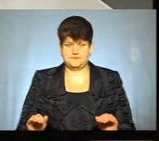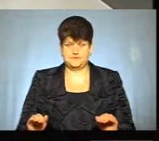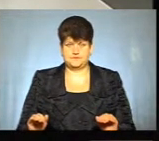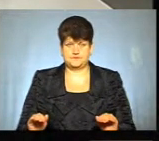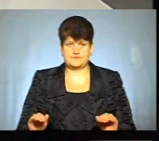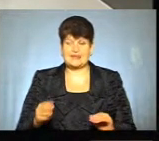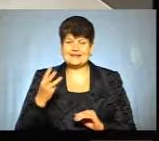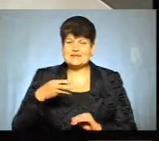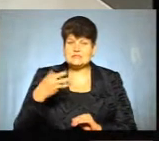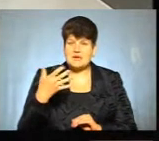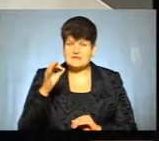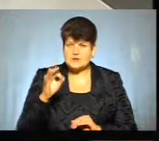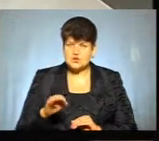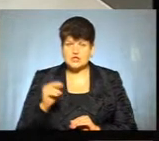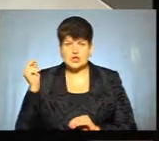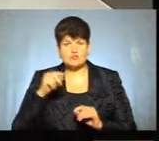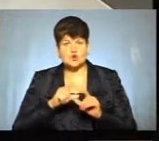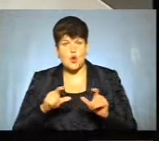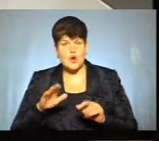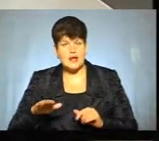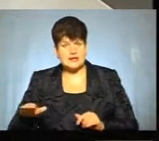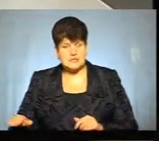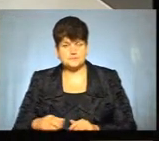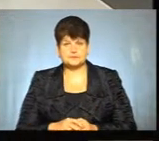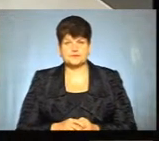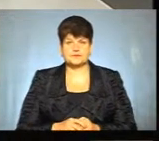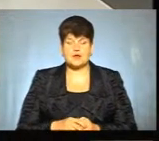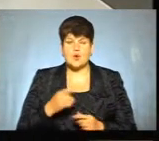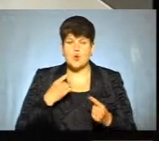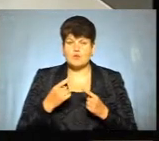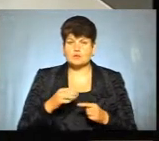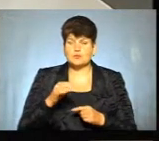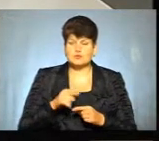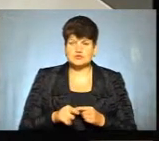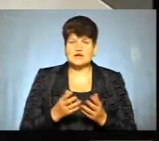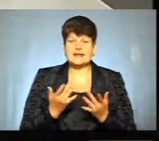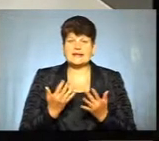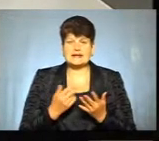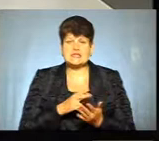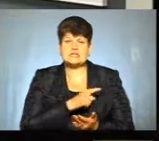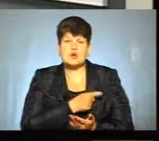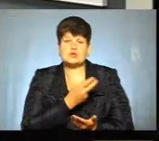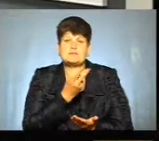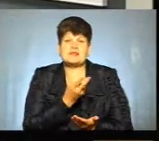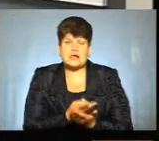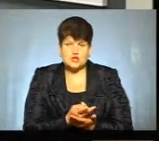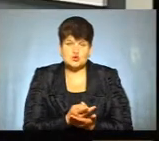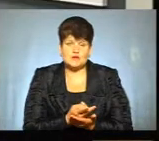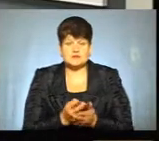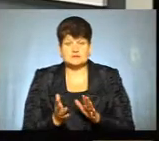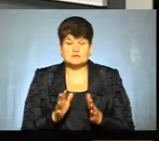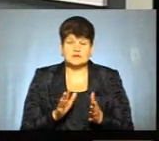там 35% школярі. Говоримо про те, що навіть кількість госпіталізованих, вона досить така, в